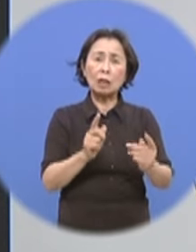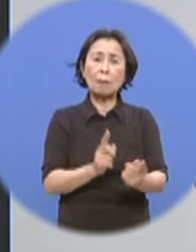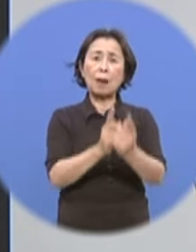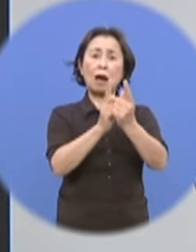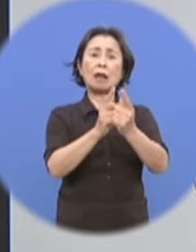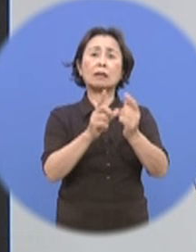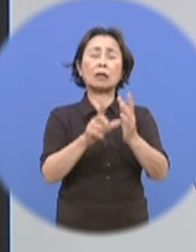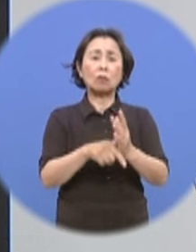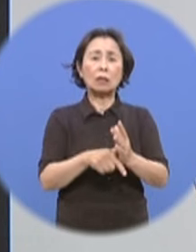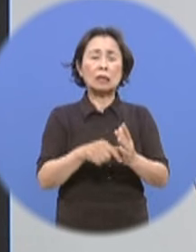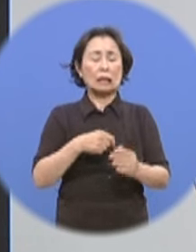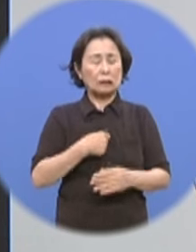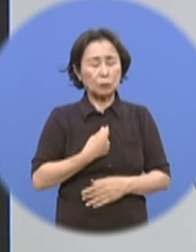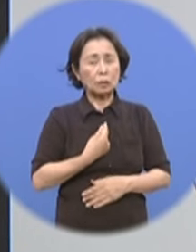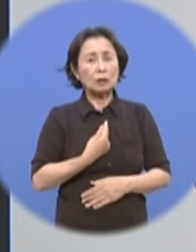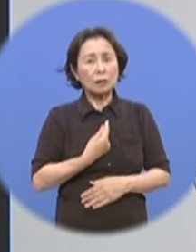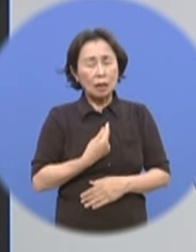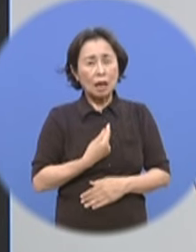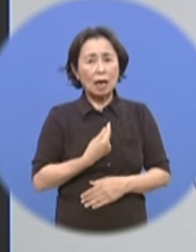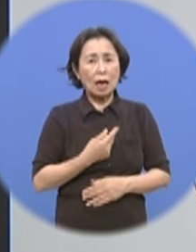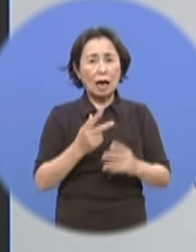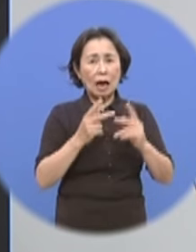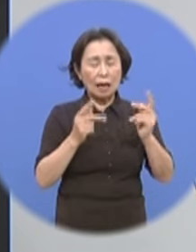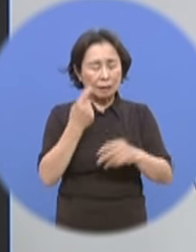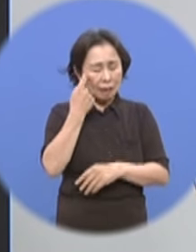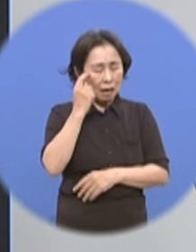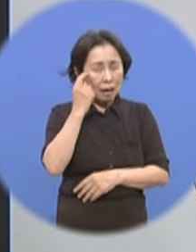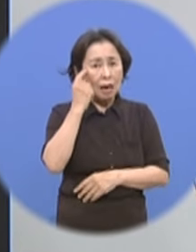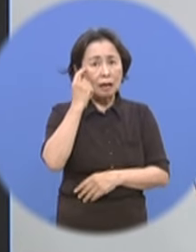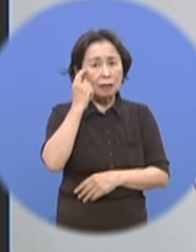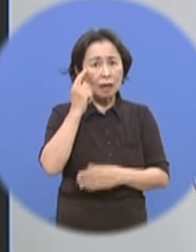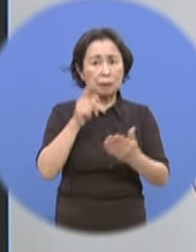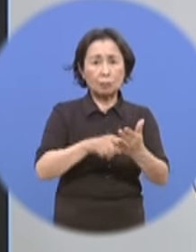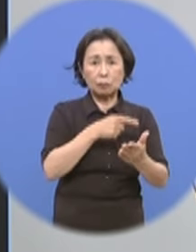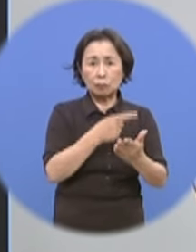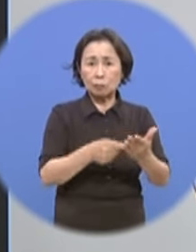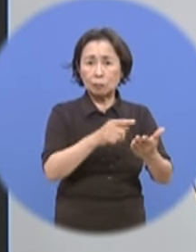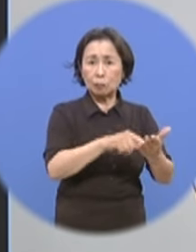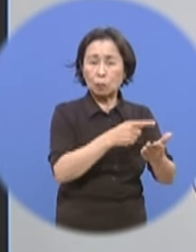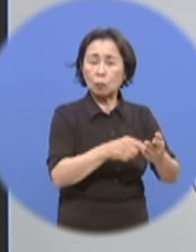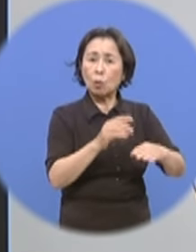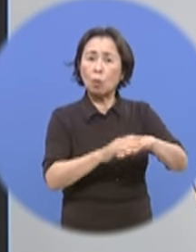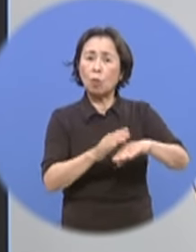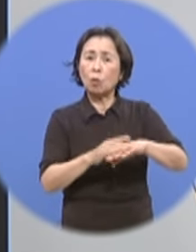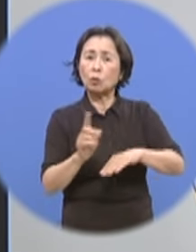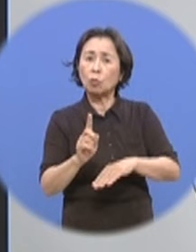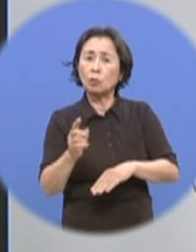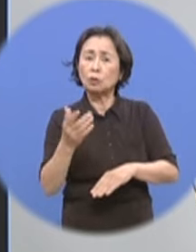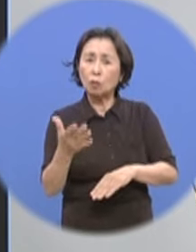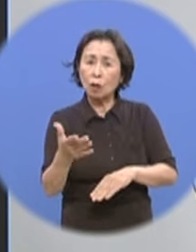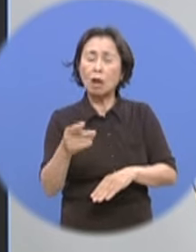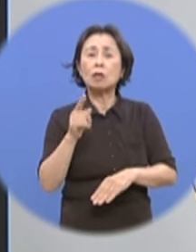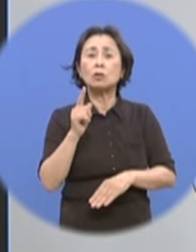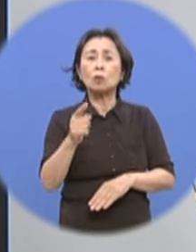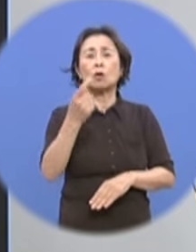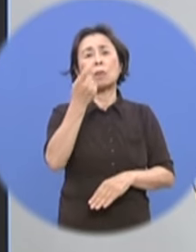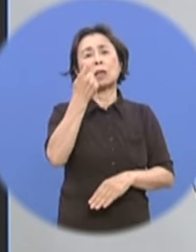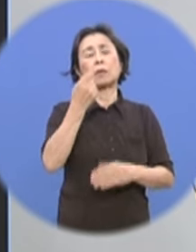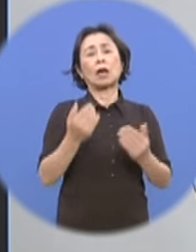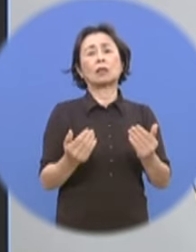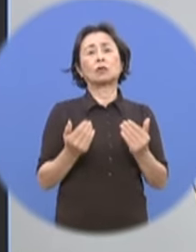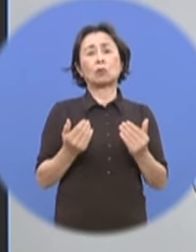の問いとして課題設定してそれをどう解いていくかえそういった学びっていうのが求められて